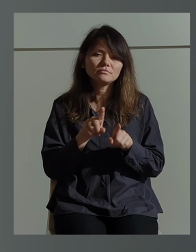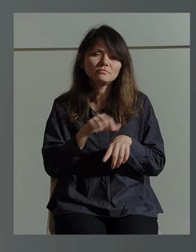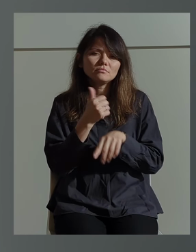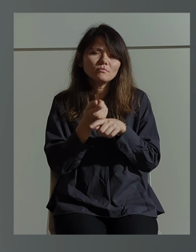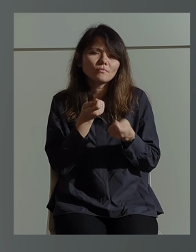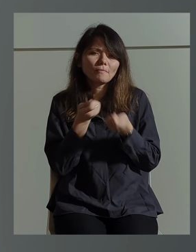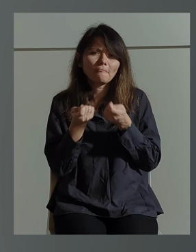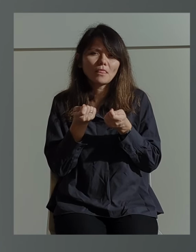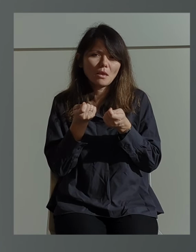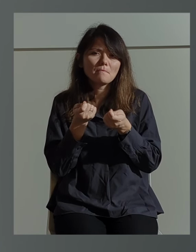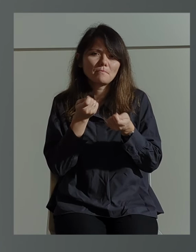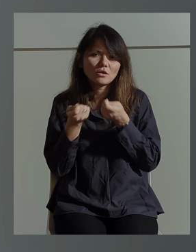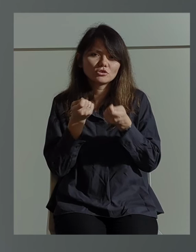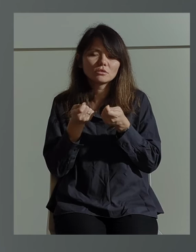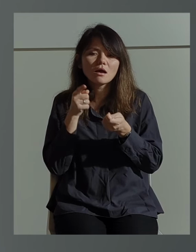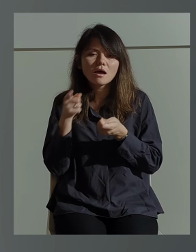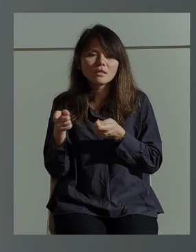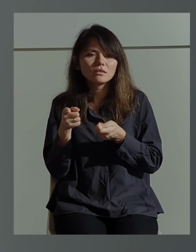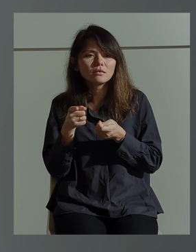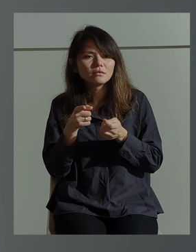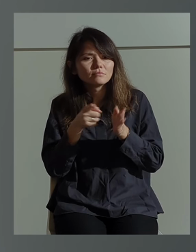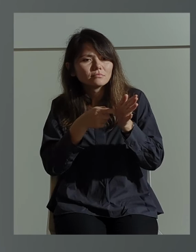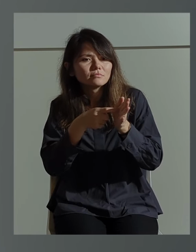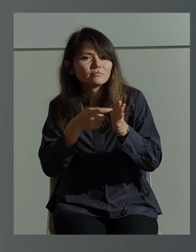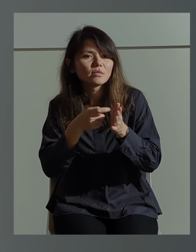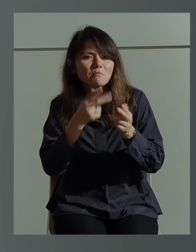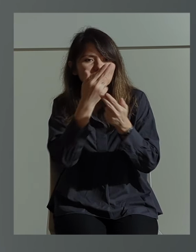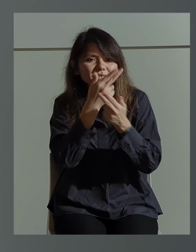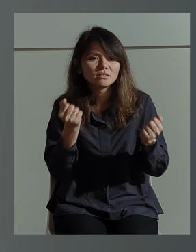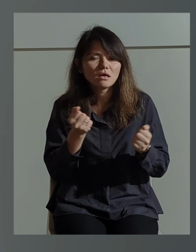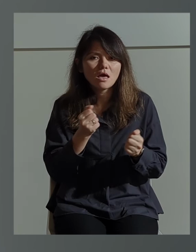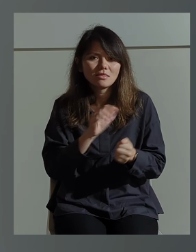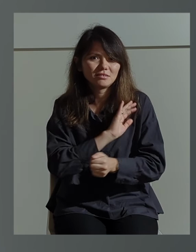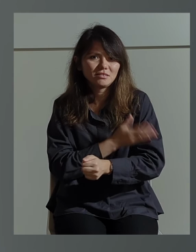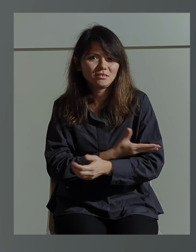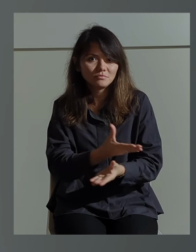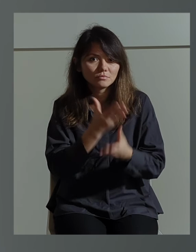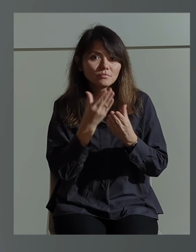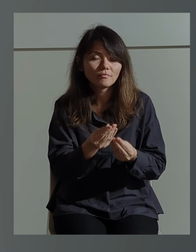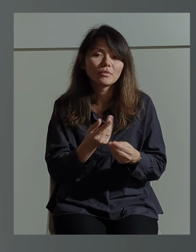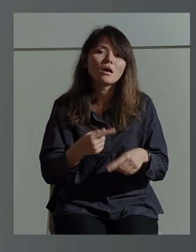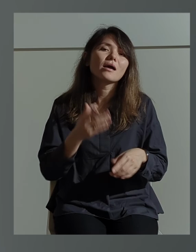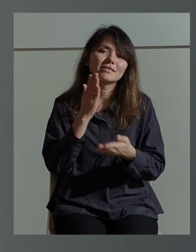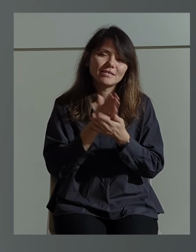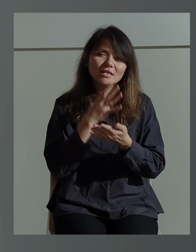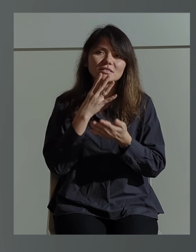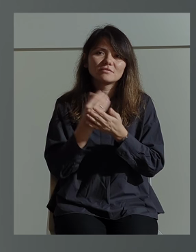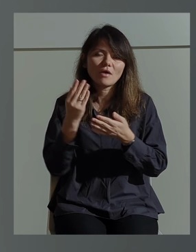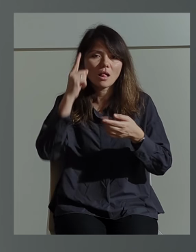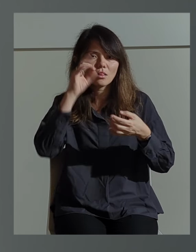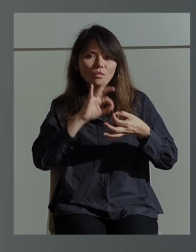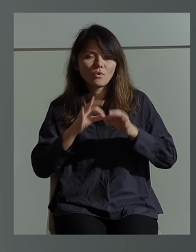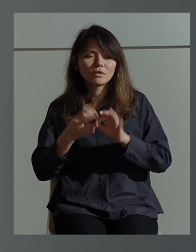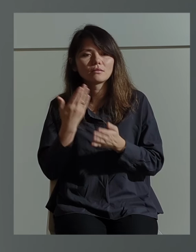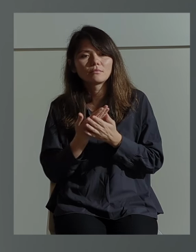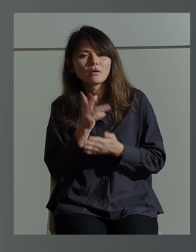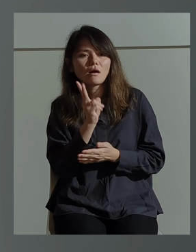суст выбивают признание силой и в этом есть конечно своя логика Да если кого-то